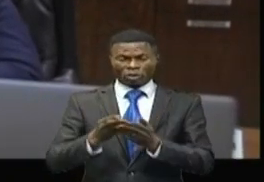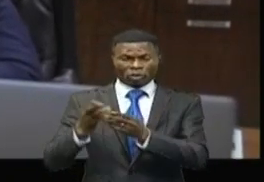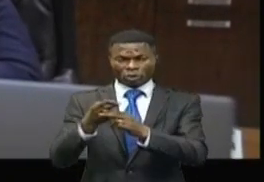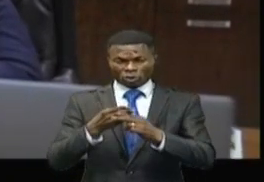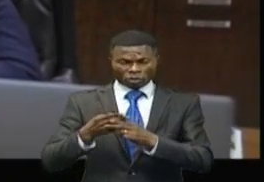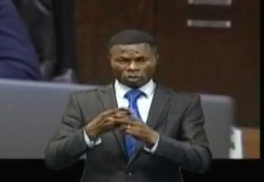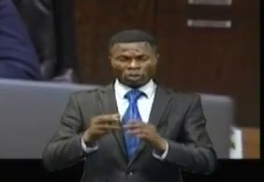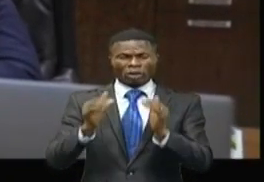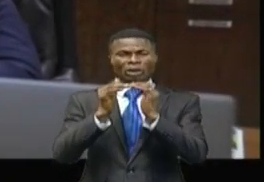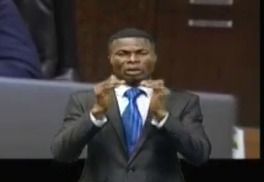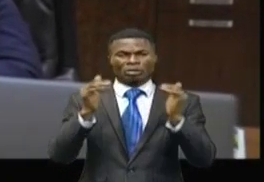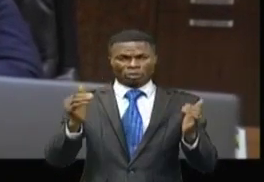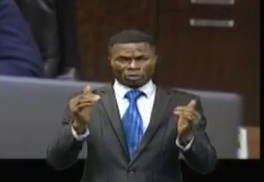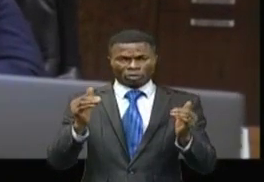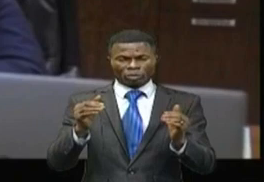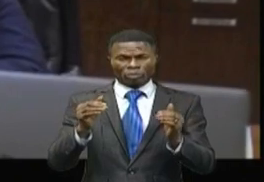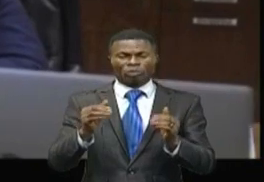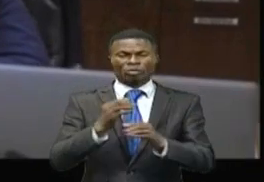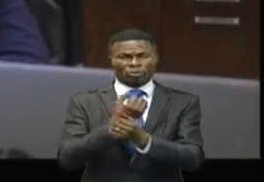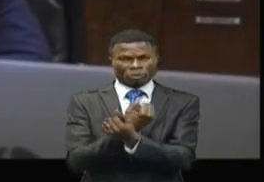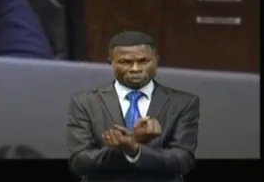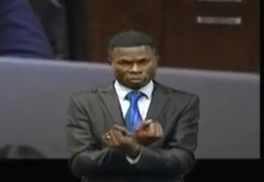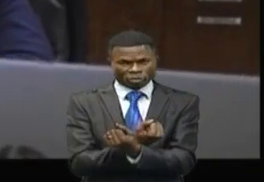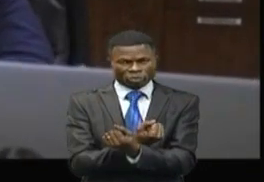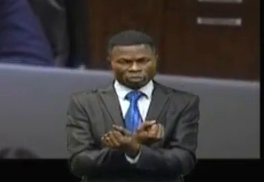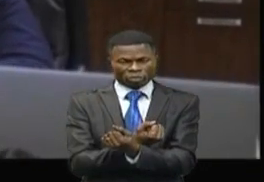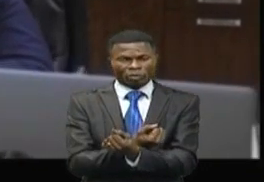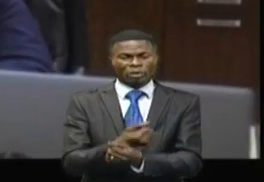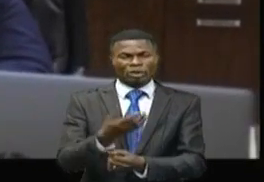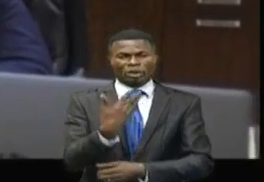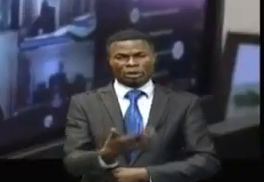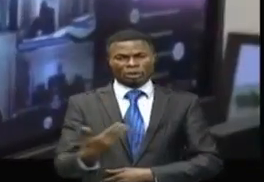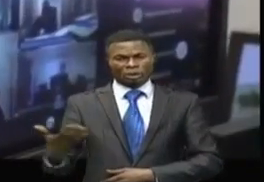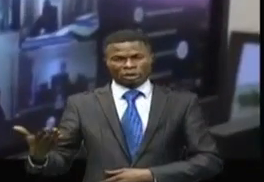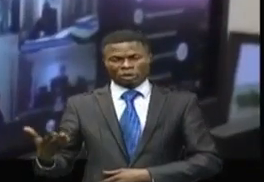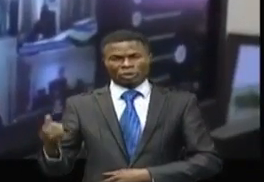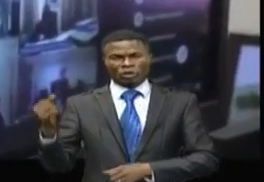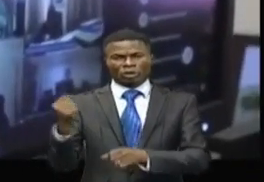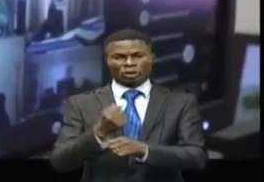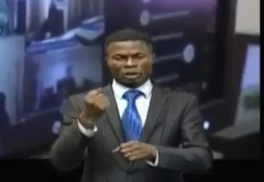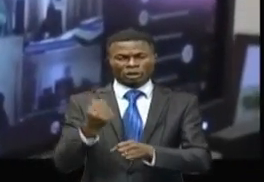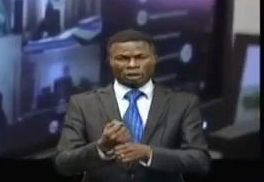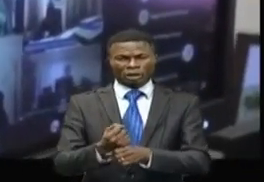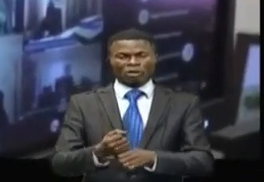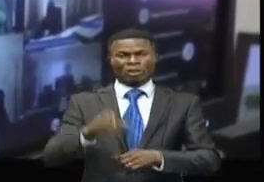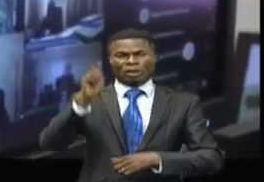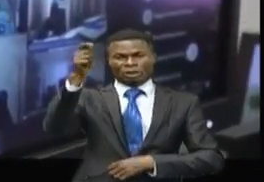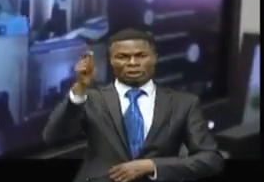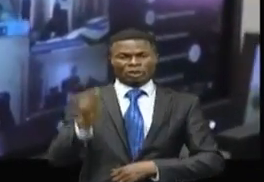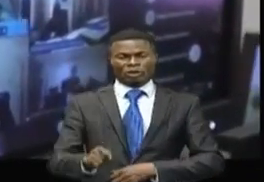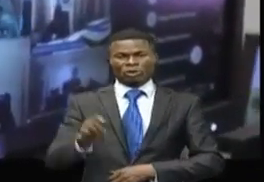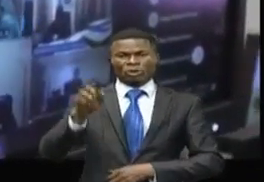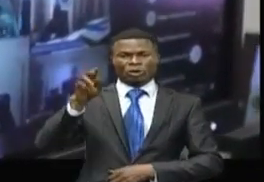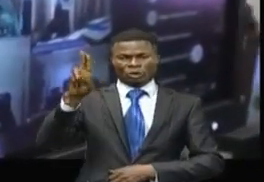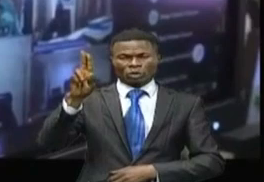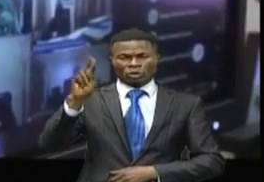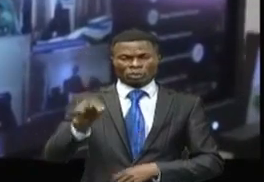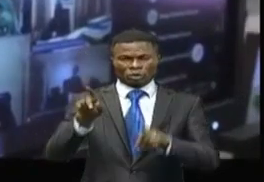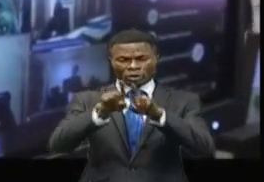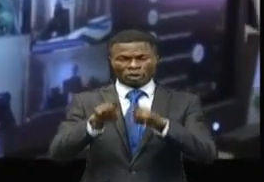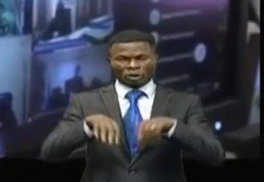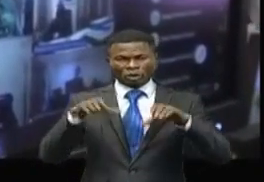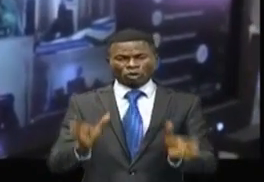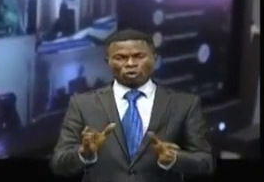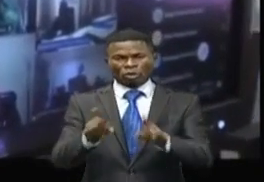du calme et à respecter les biens du personnel de la monusco aussi bien congolais et étrangers